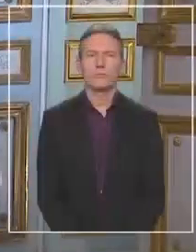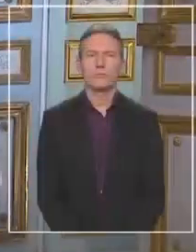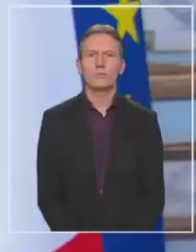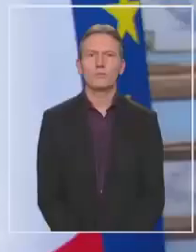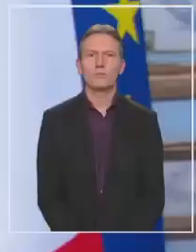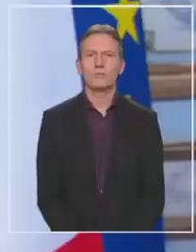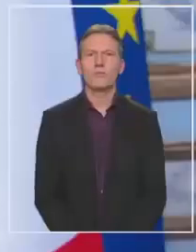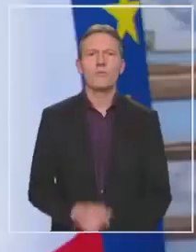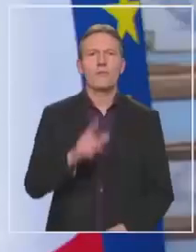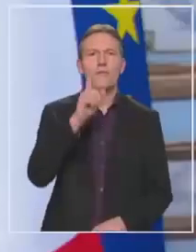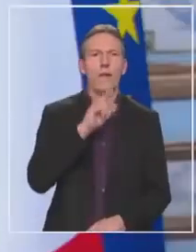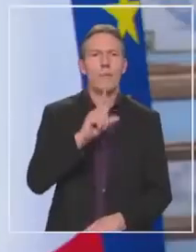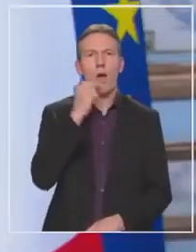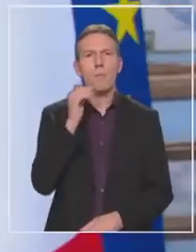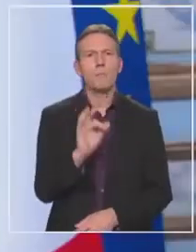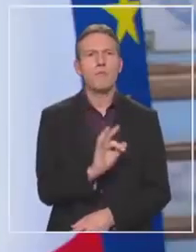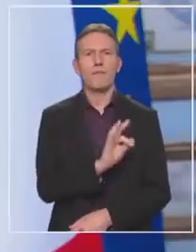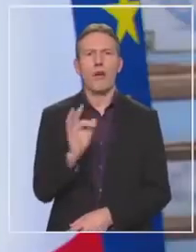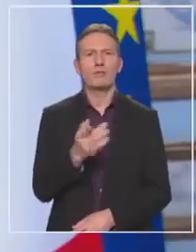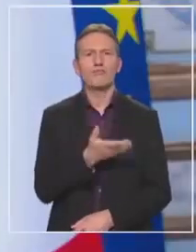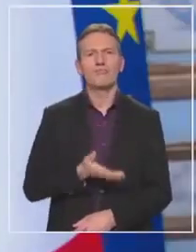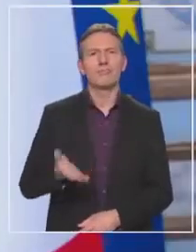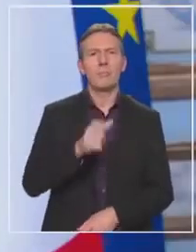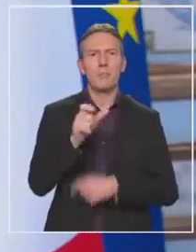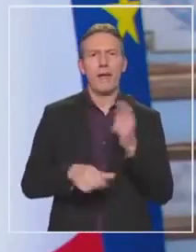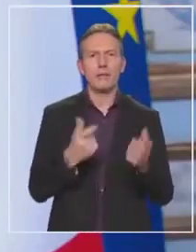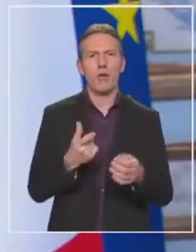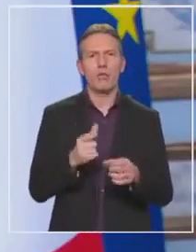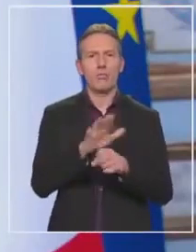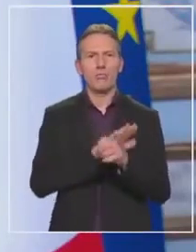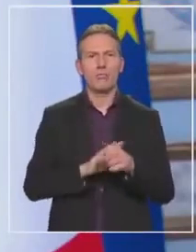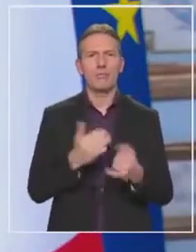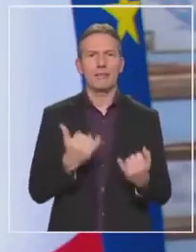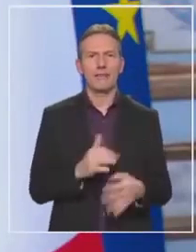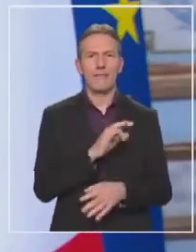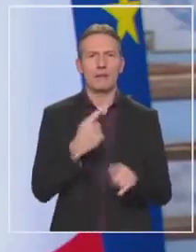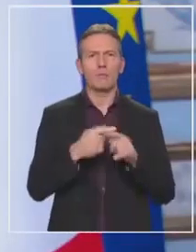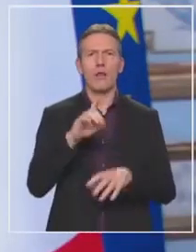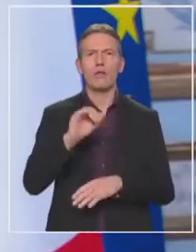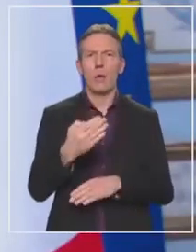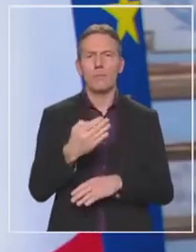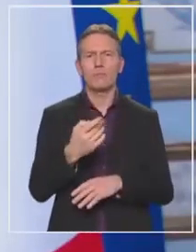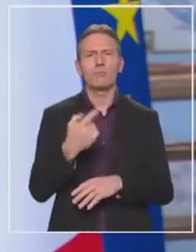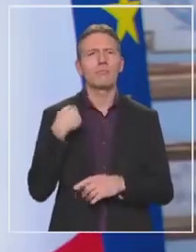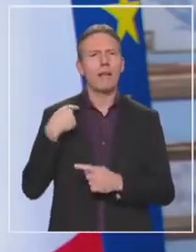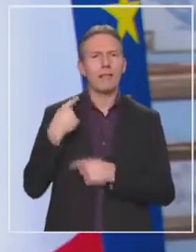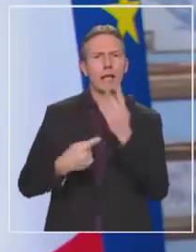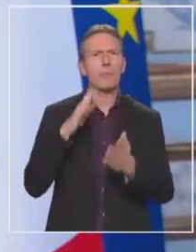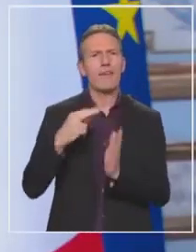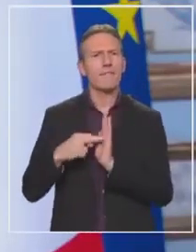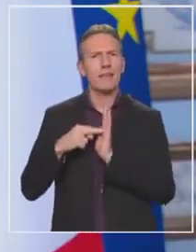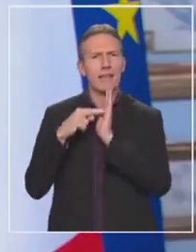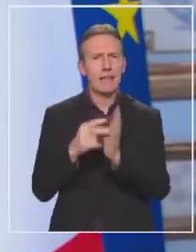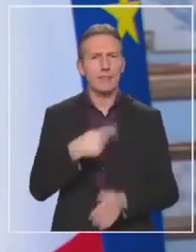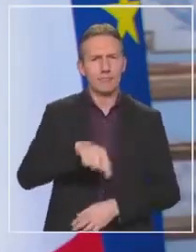françaises français mes chers compatriotes de l'hexagone et d outre mer fidèle à une tradition qui nous est